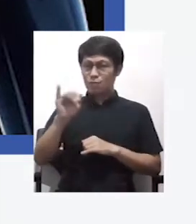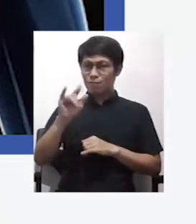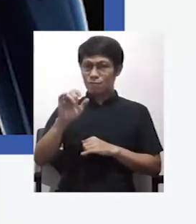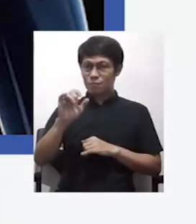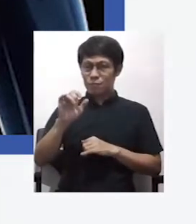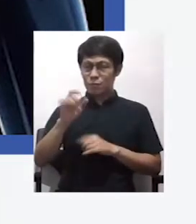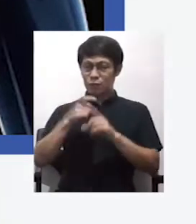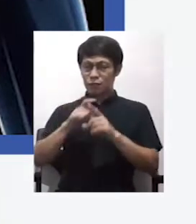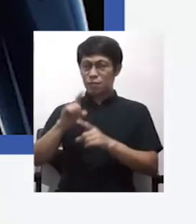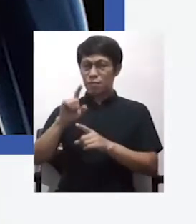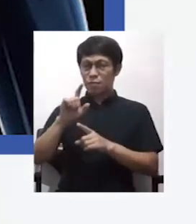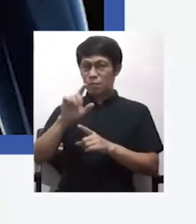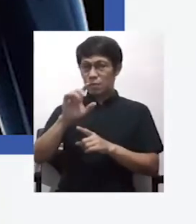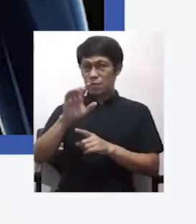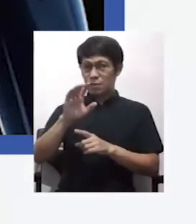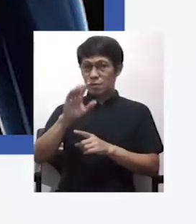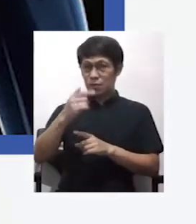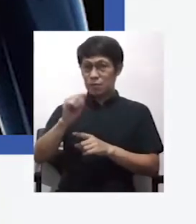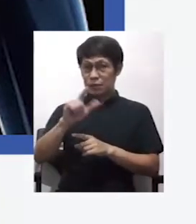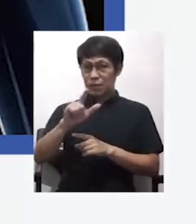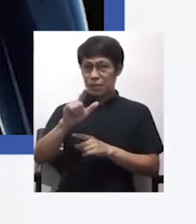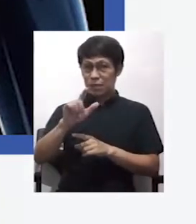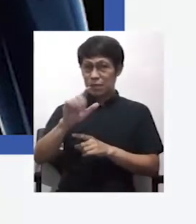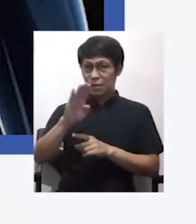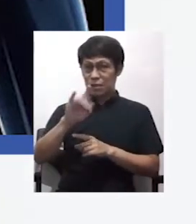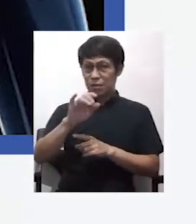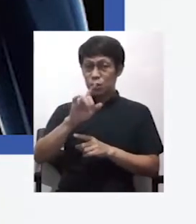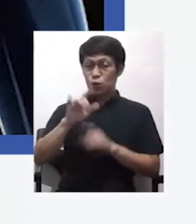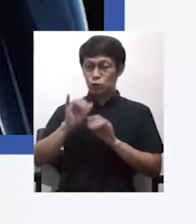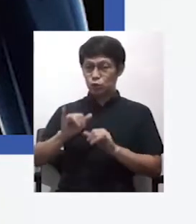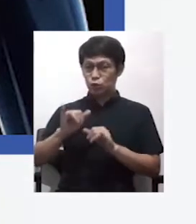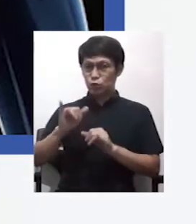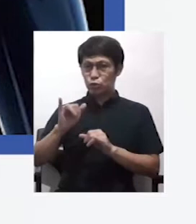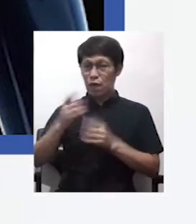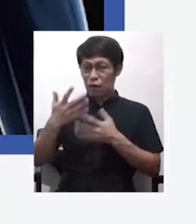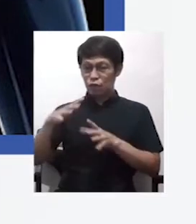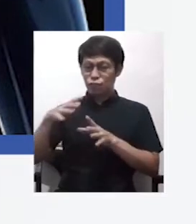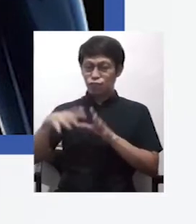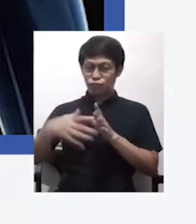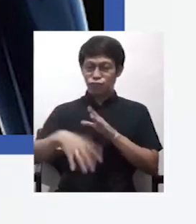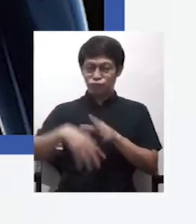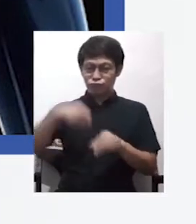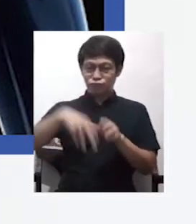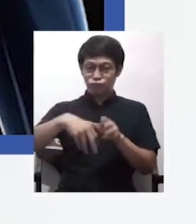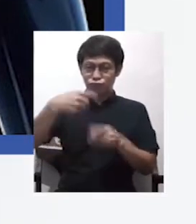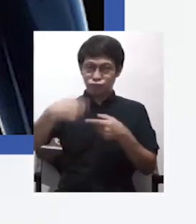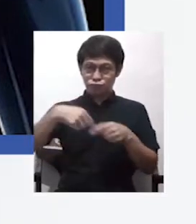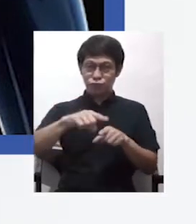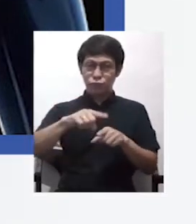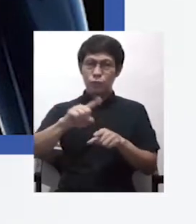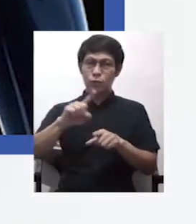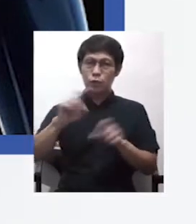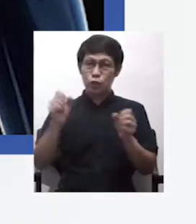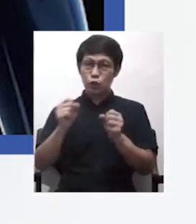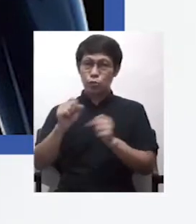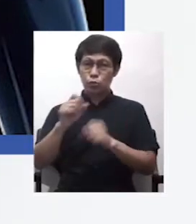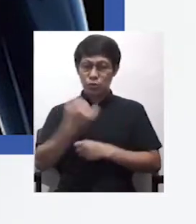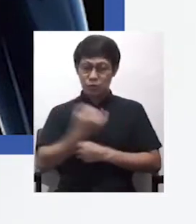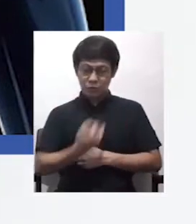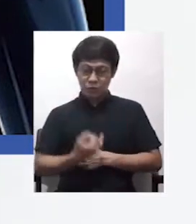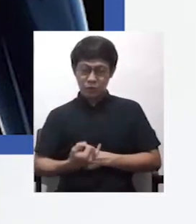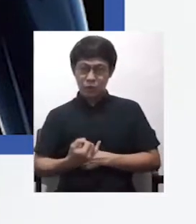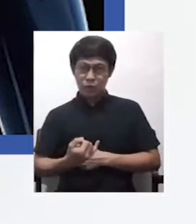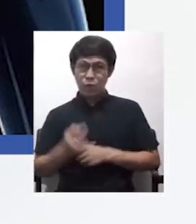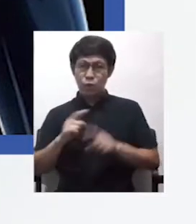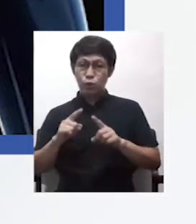naiimbak ang bile. Ang bile mula sa apdo, normal na napupunta yan sa maliit na bituka. Kung ang daloy ng